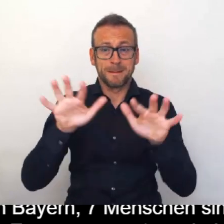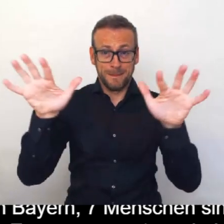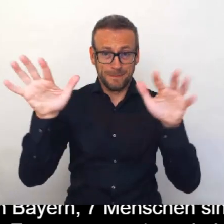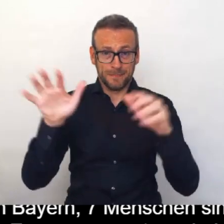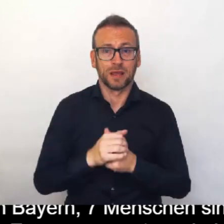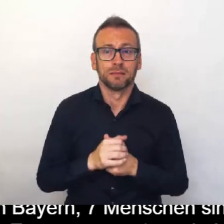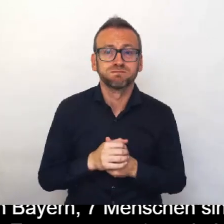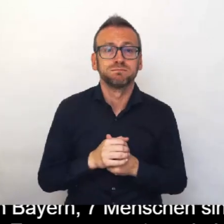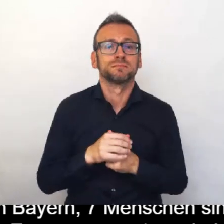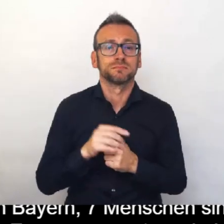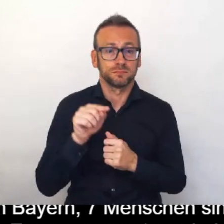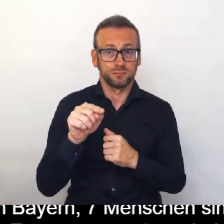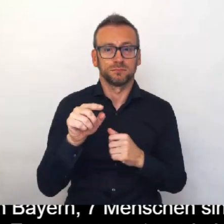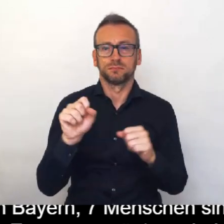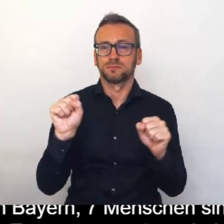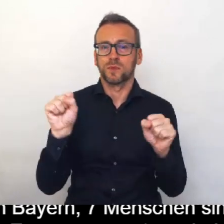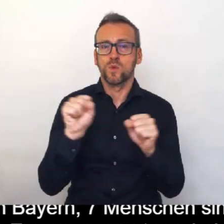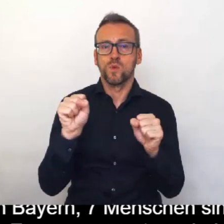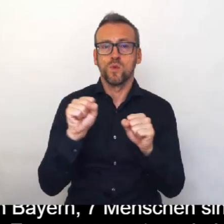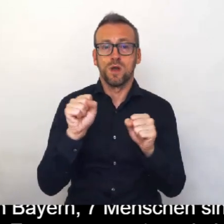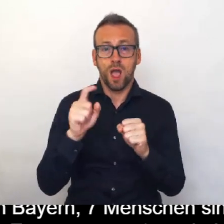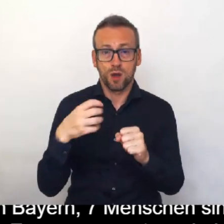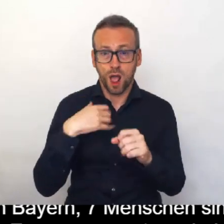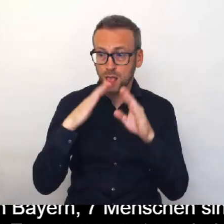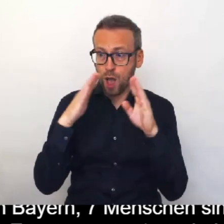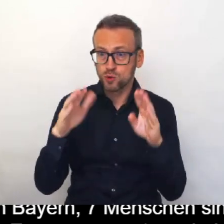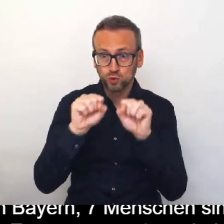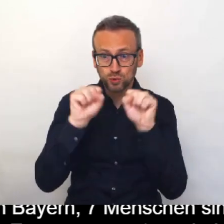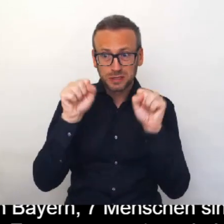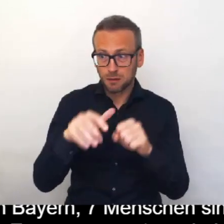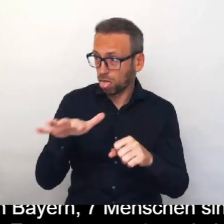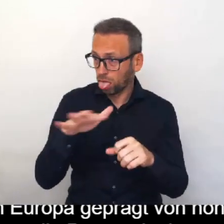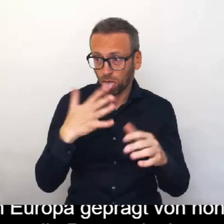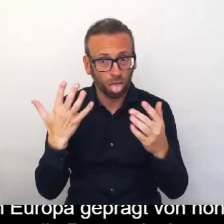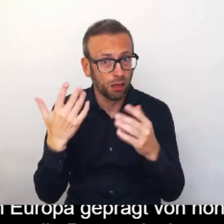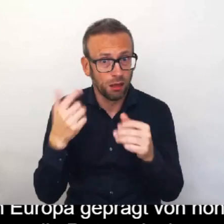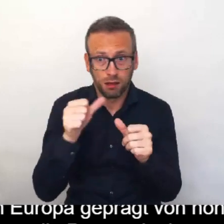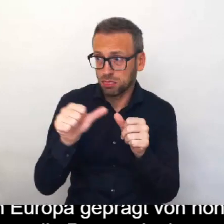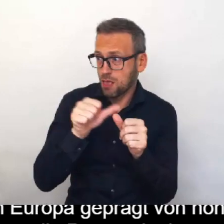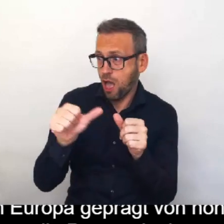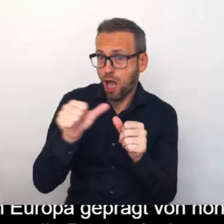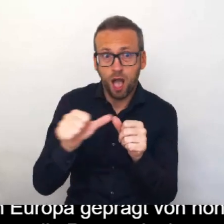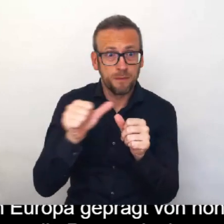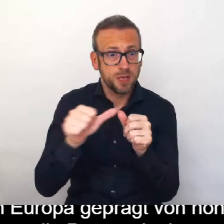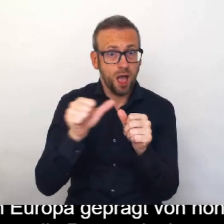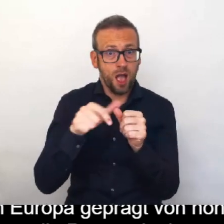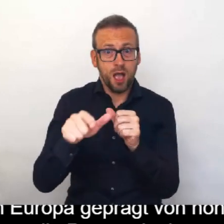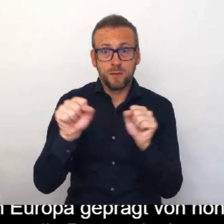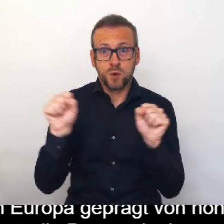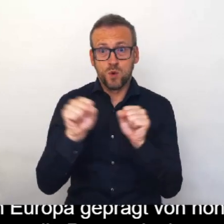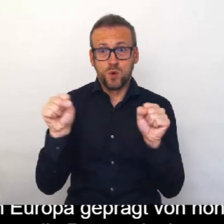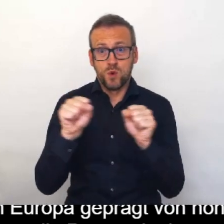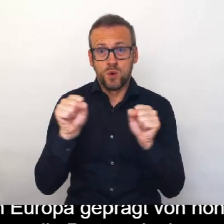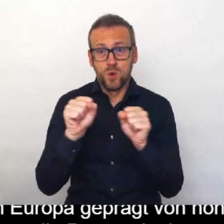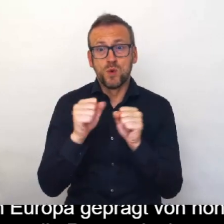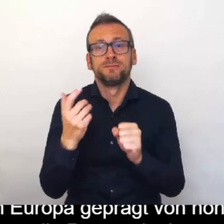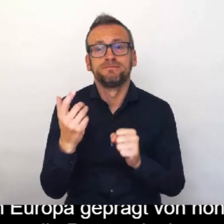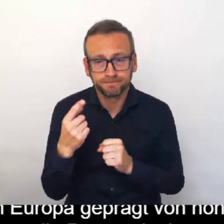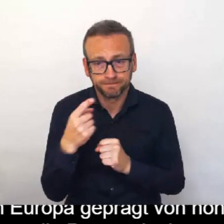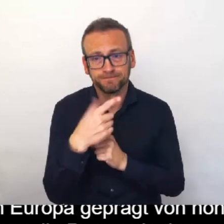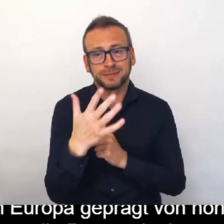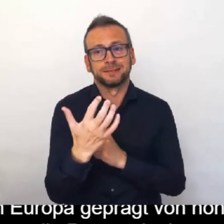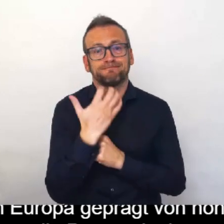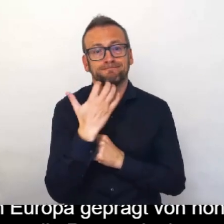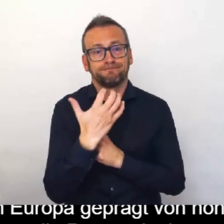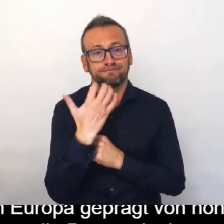zu verhindern. Das heißt, wir wollen natürlich Schule, Kindertagesstätten und das Berufsleben offen halten, was aber